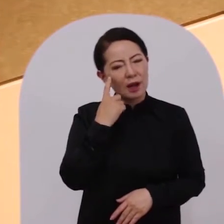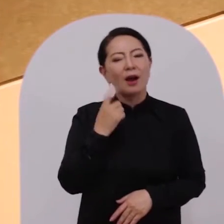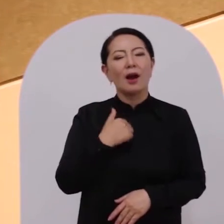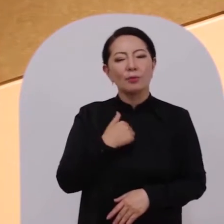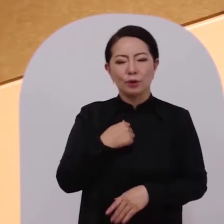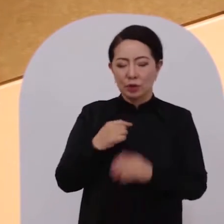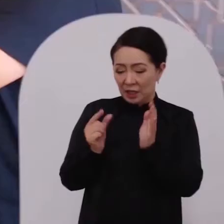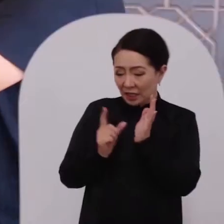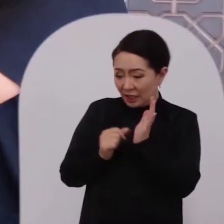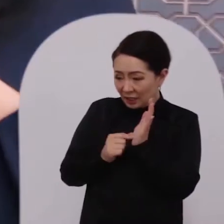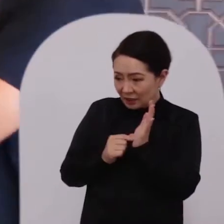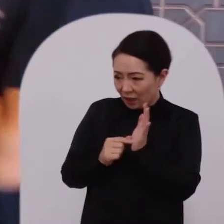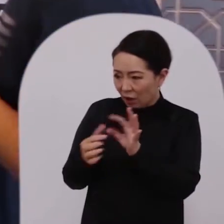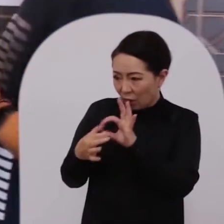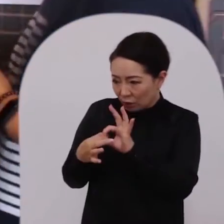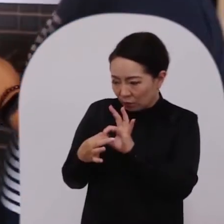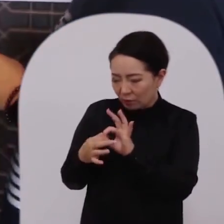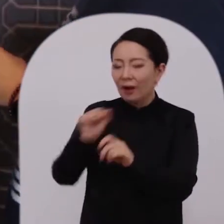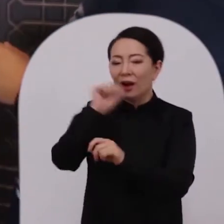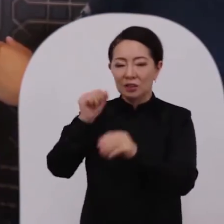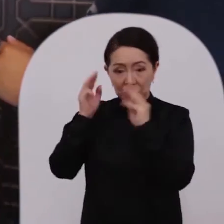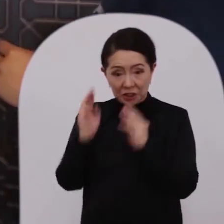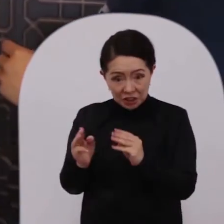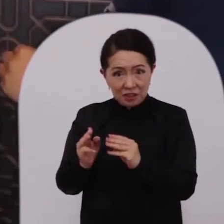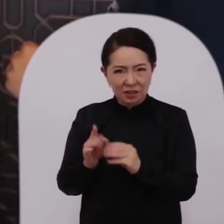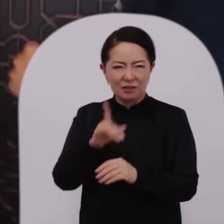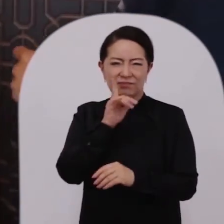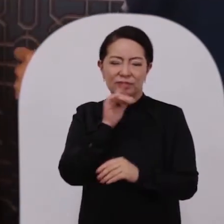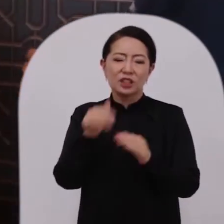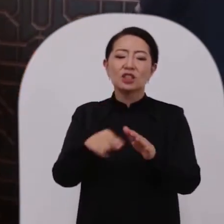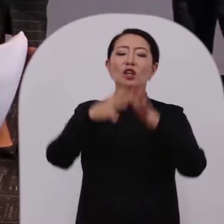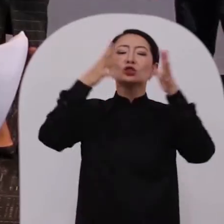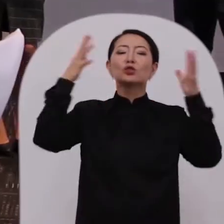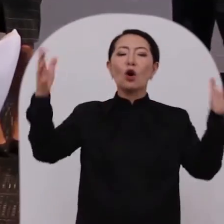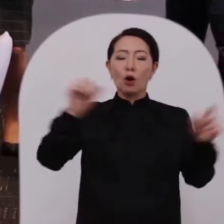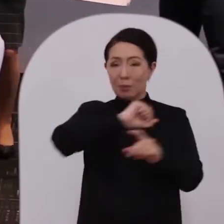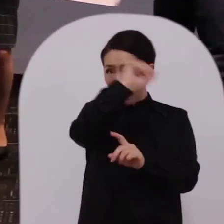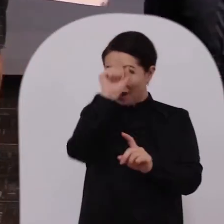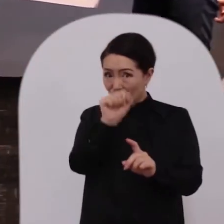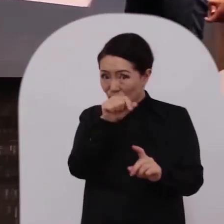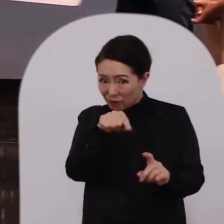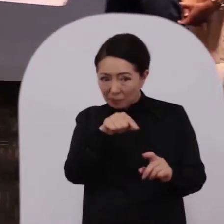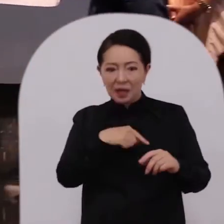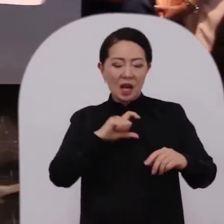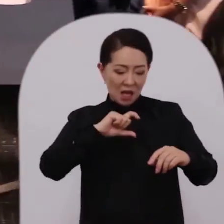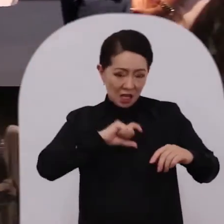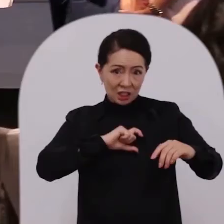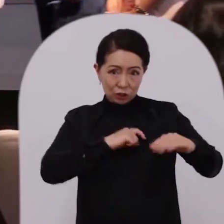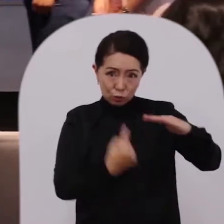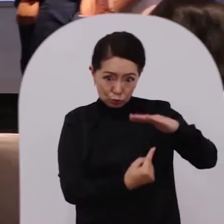ингээд хэрэгцээ тулгуурлаад асуудал шийдтгэв юм байна. Тэ? Гэтэл тэрнээс том асуудал бол нөгөө эрхэд суурилсан.